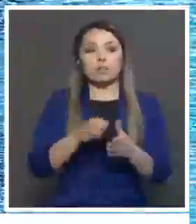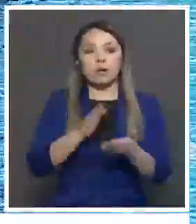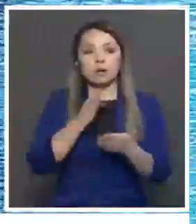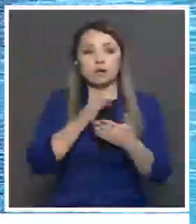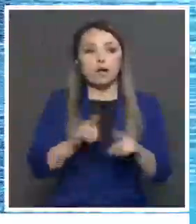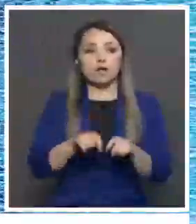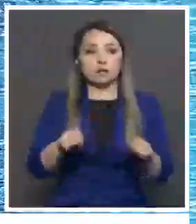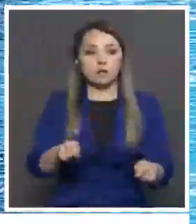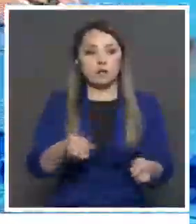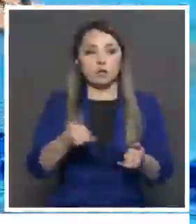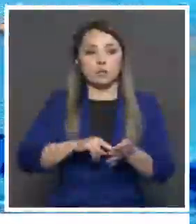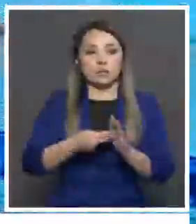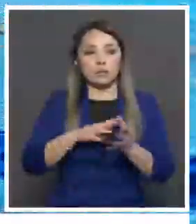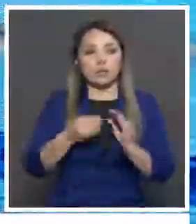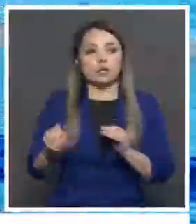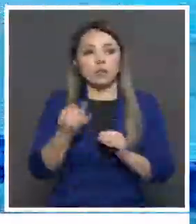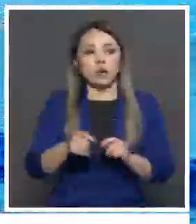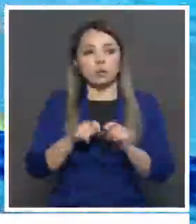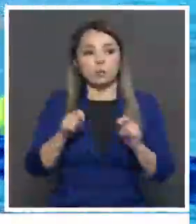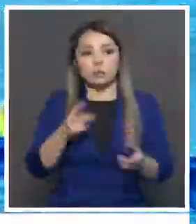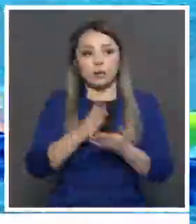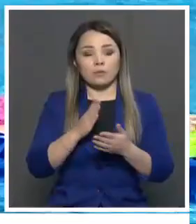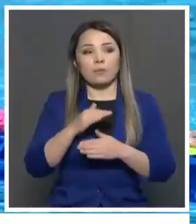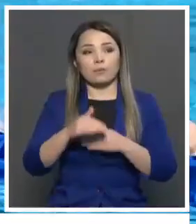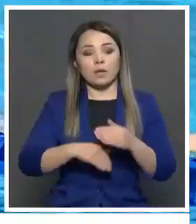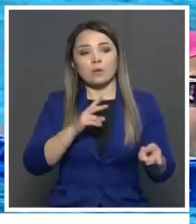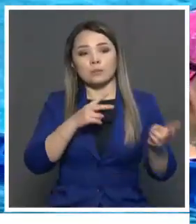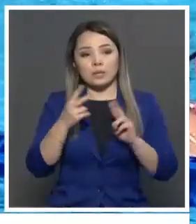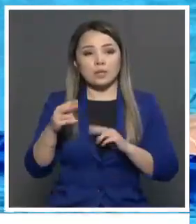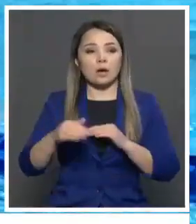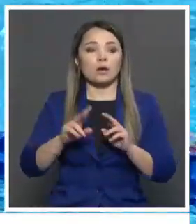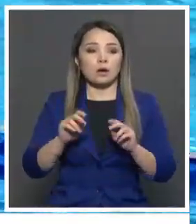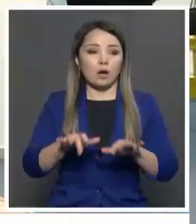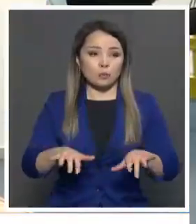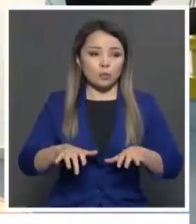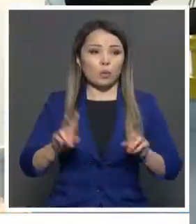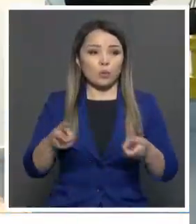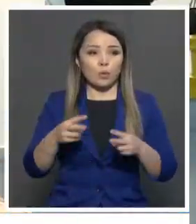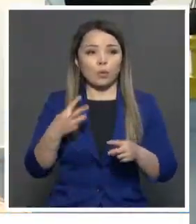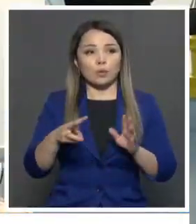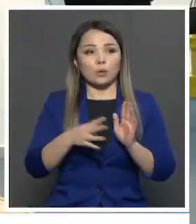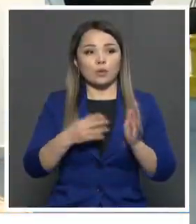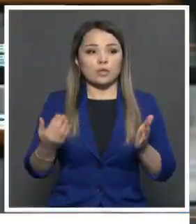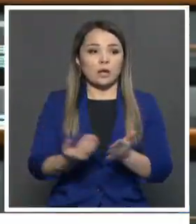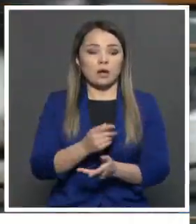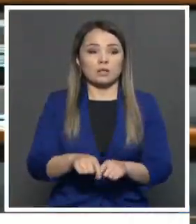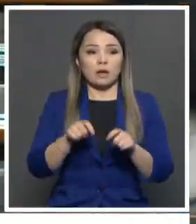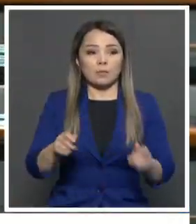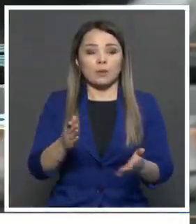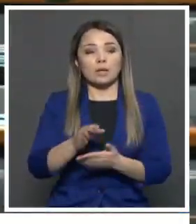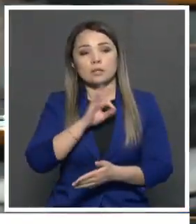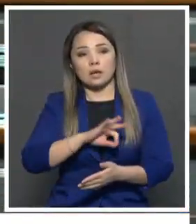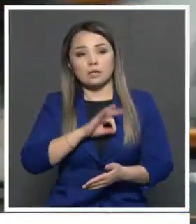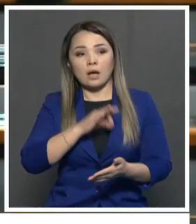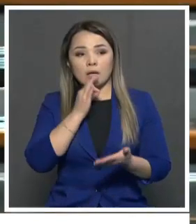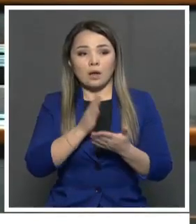ашық пилоттық жобасын қолдануға қызығушылық артып келеді. Фитнес-клуб, бассейн және компьютерлік клуб сынды 39 бизнес нысан жаңашылдықты пайдаланып, тиімділігін